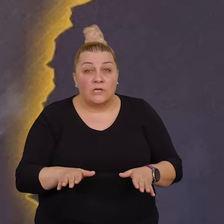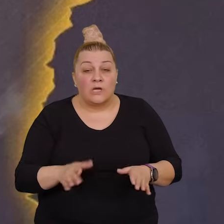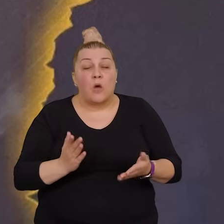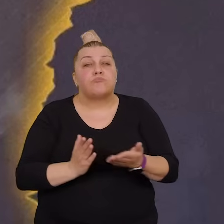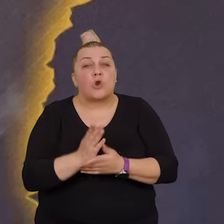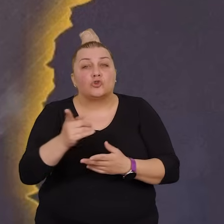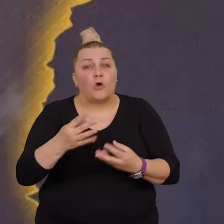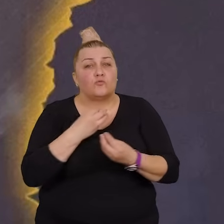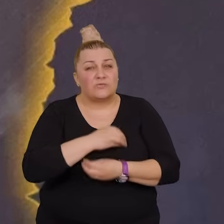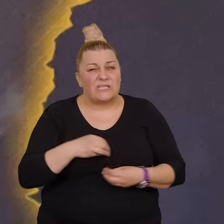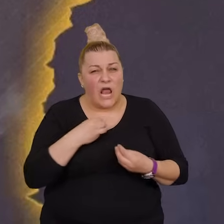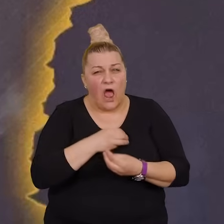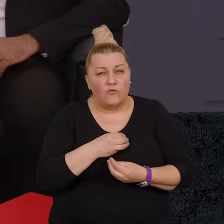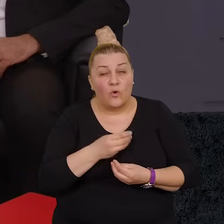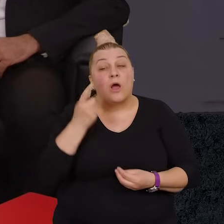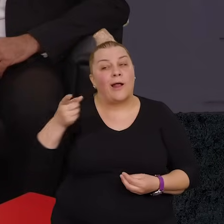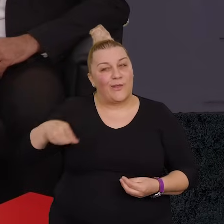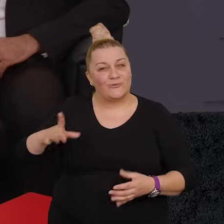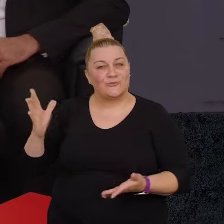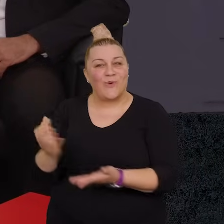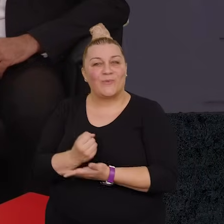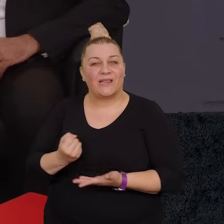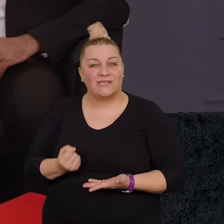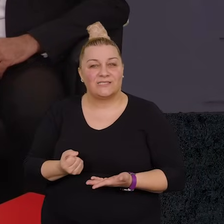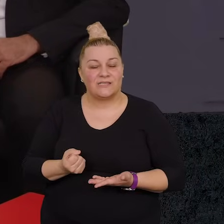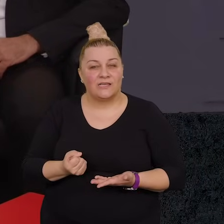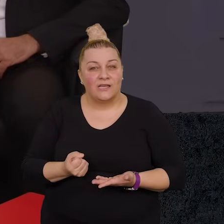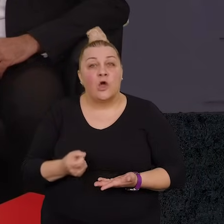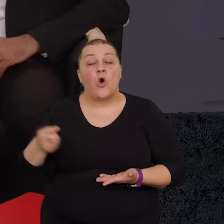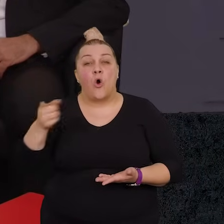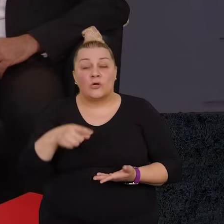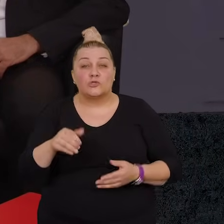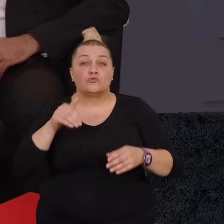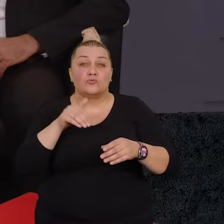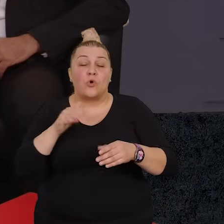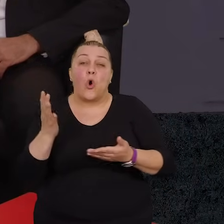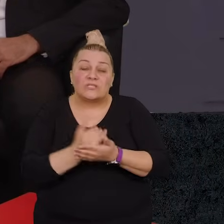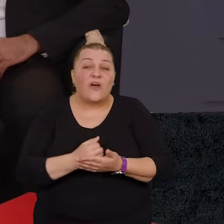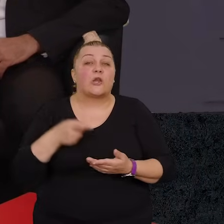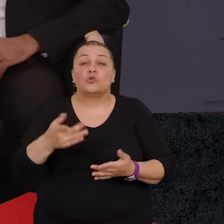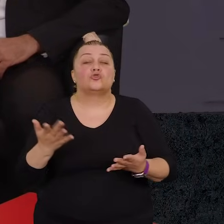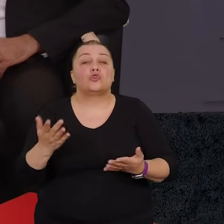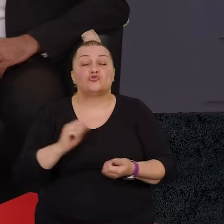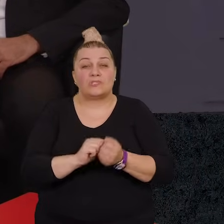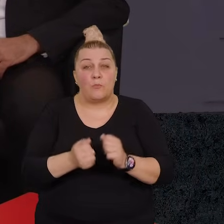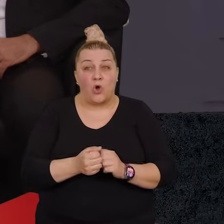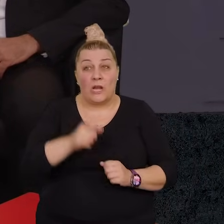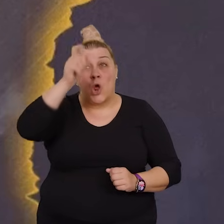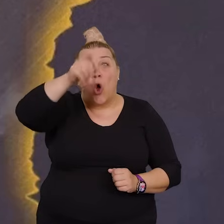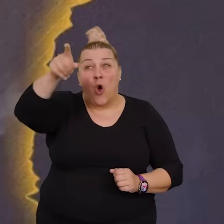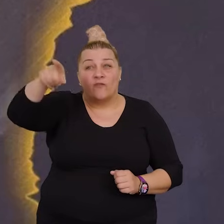stravu, ali oni su pobjednici. Pazite, oni su pobjednici. Oni su ostvarili ono za što su se borili. Pazite, ti koji su njih